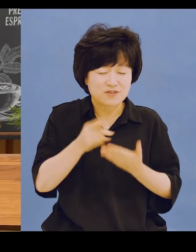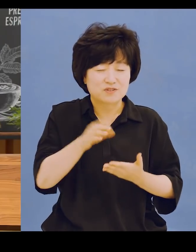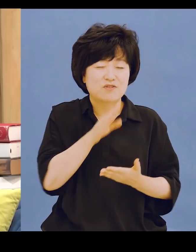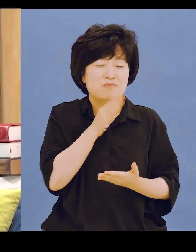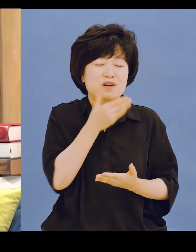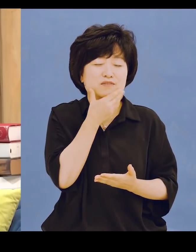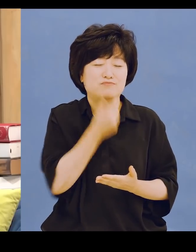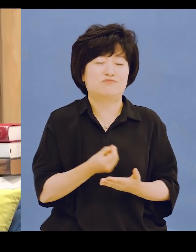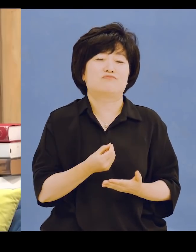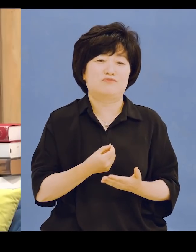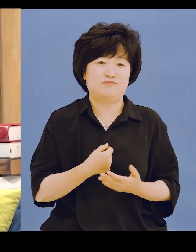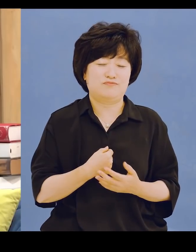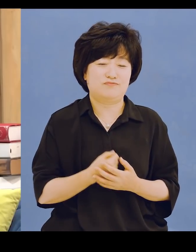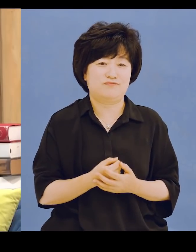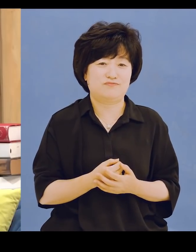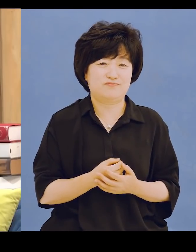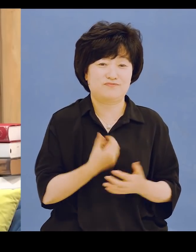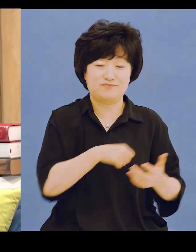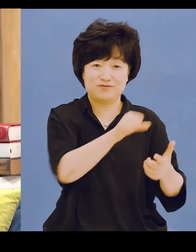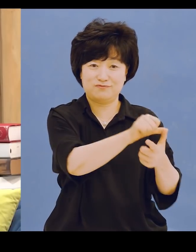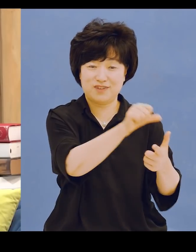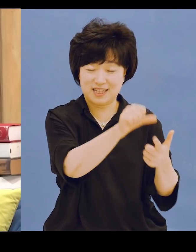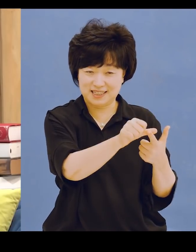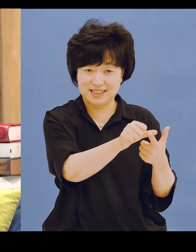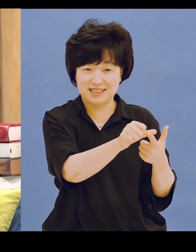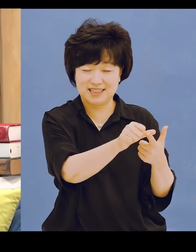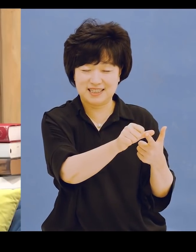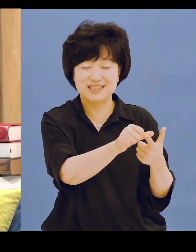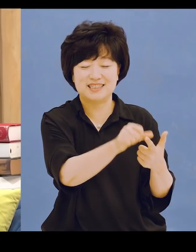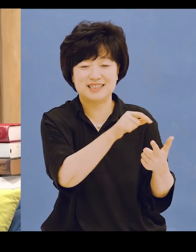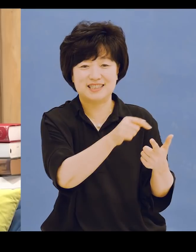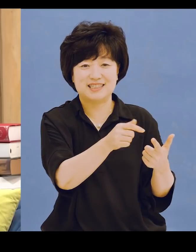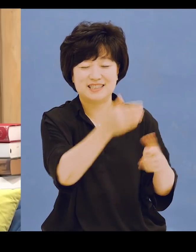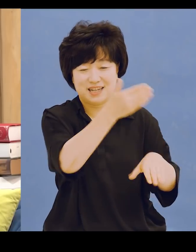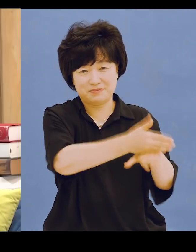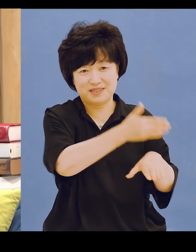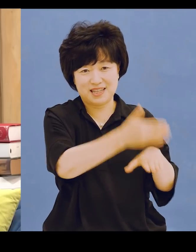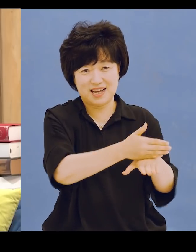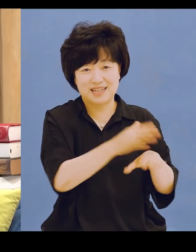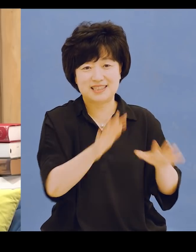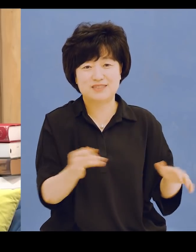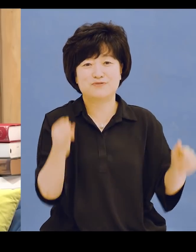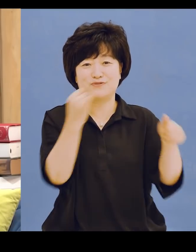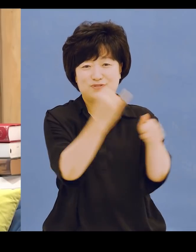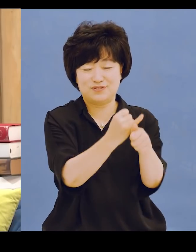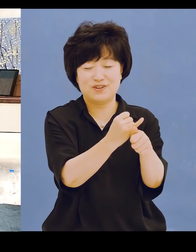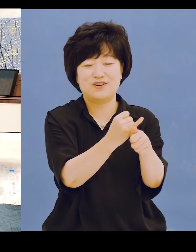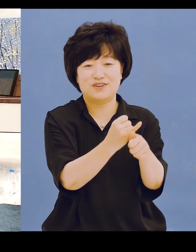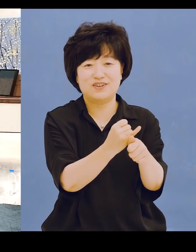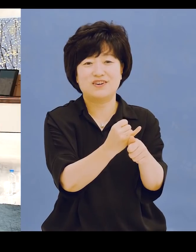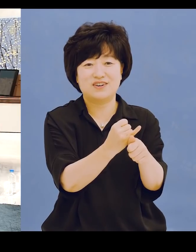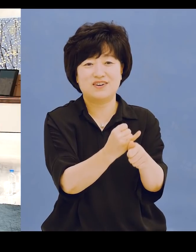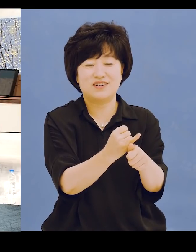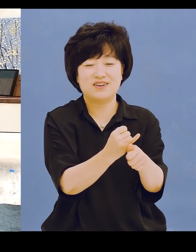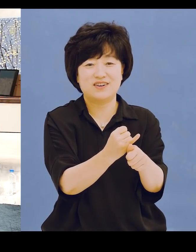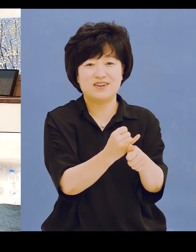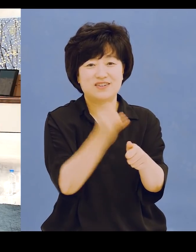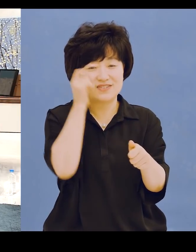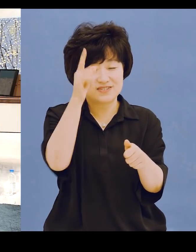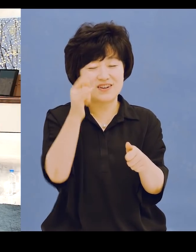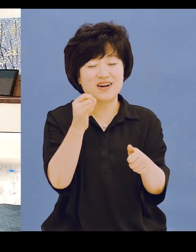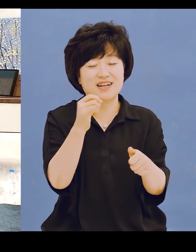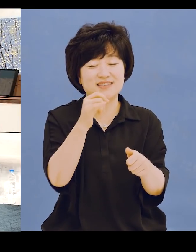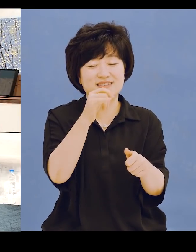얘기를 듣고 우리 아이들은 둘 다 그리고 너 뭐 감사한 거는 둘 다 아주 결혼하고 훌륭한 크리스천